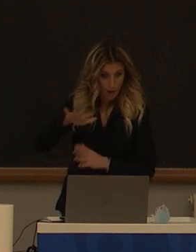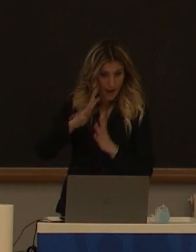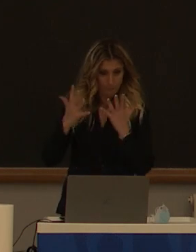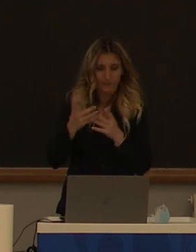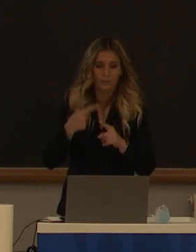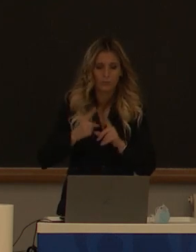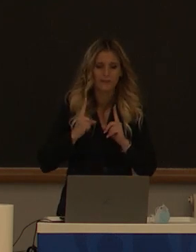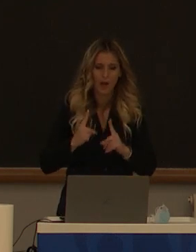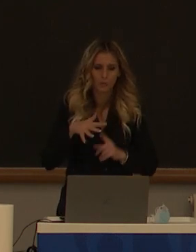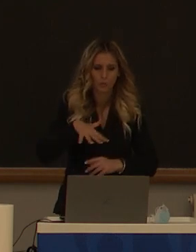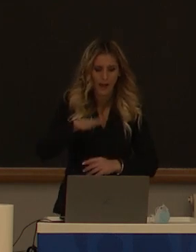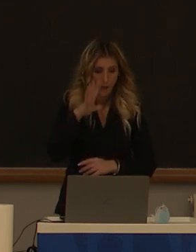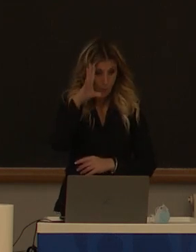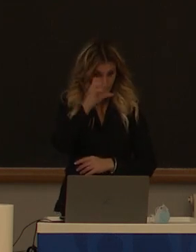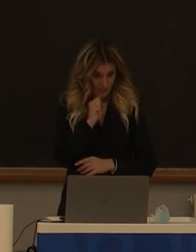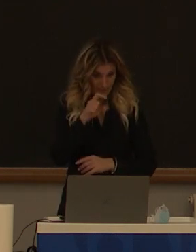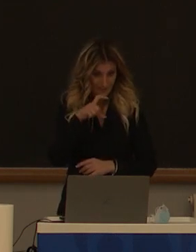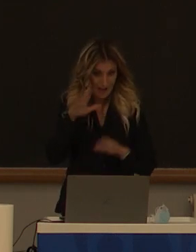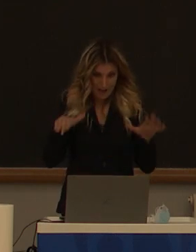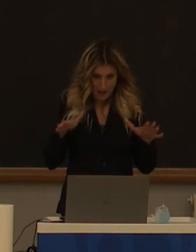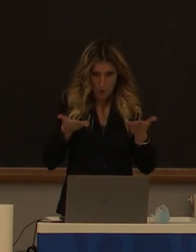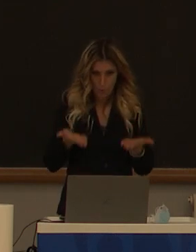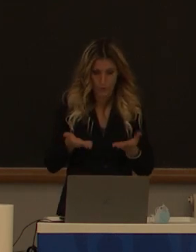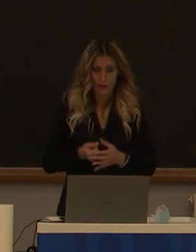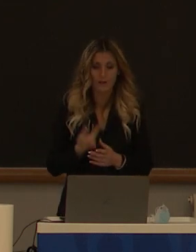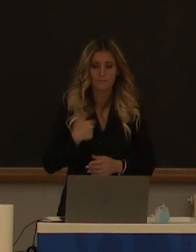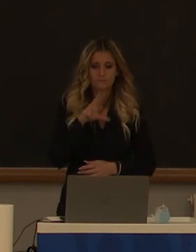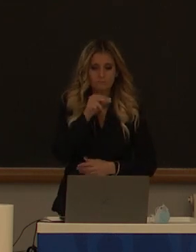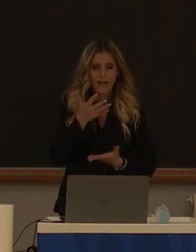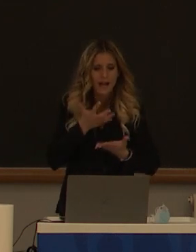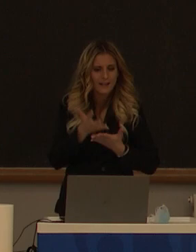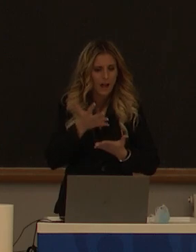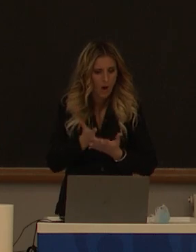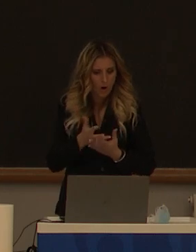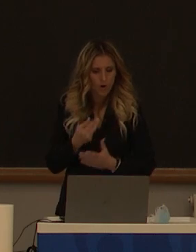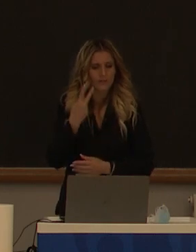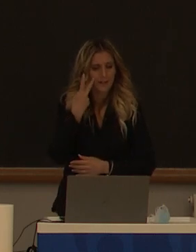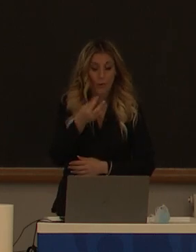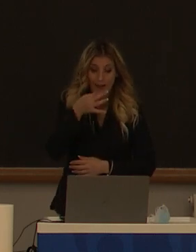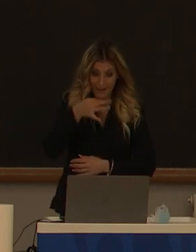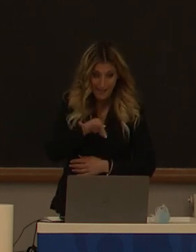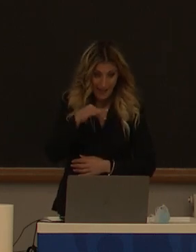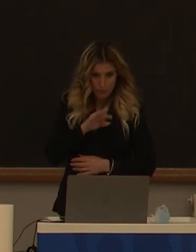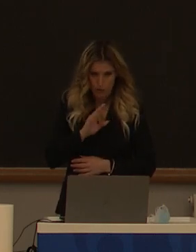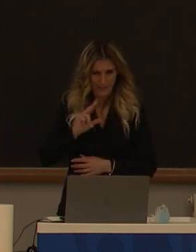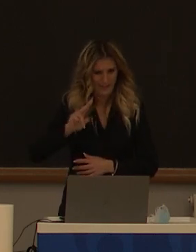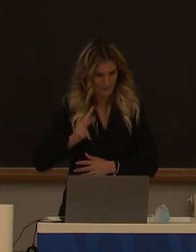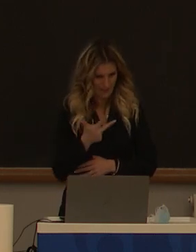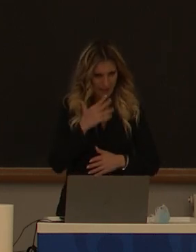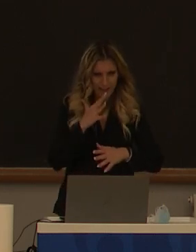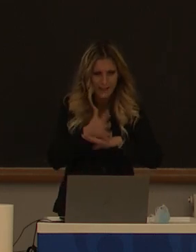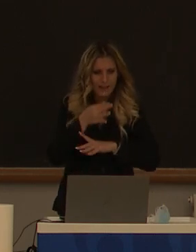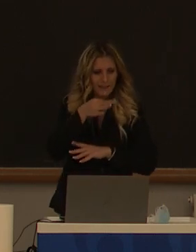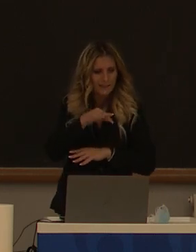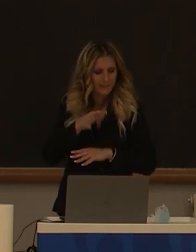naturalistico dell'Università degli Studi dell'Aquila, ci parlerà attraverso una relazione, ma tutti e tre gli interventi saranno